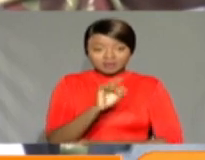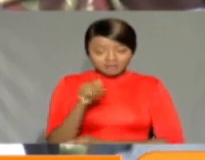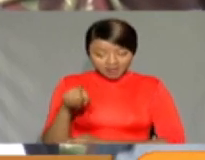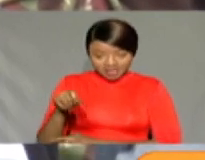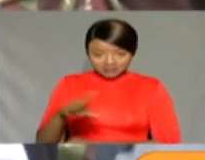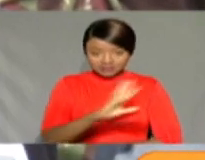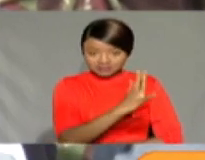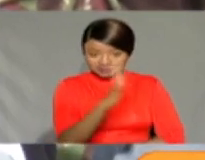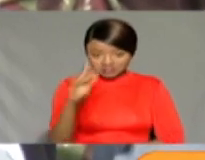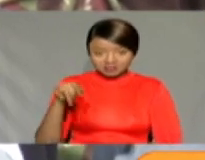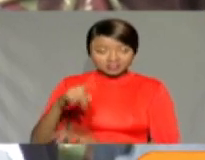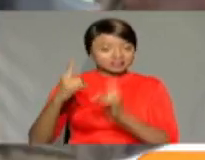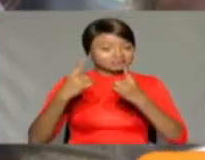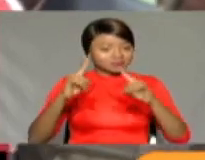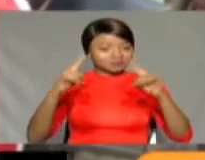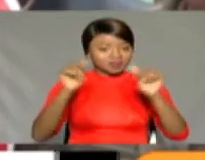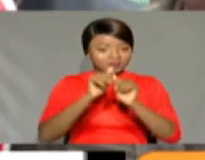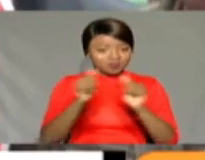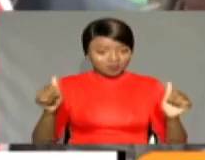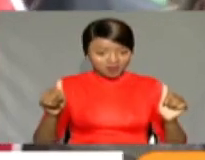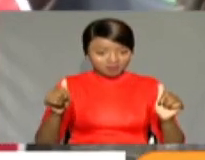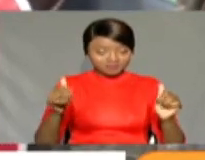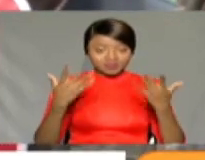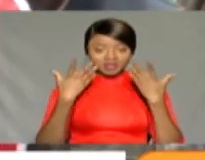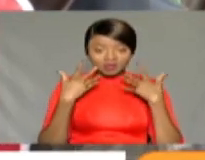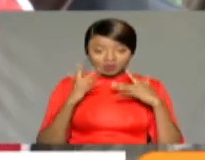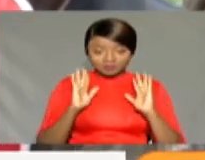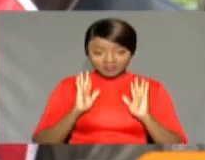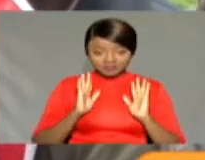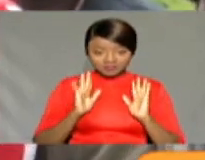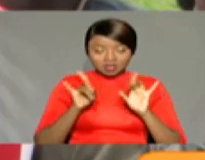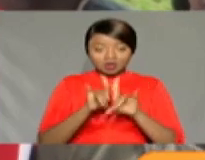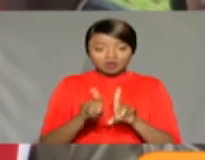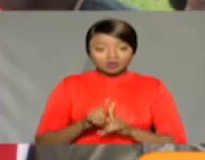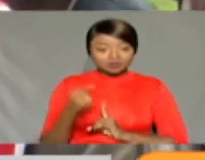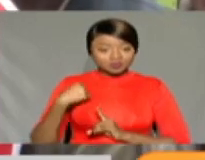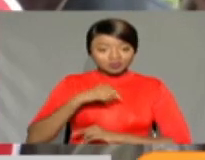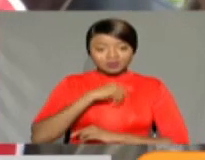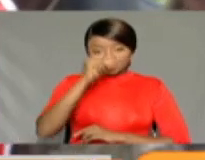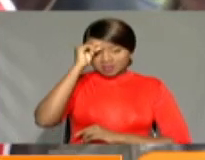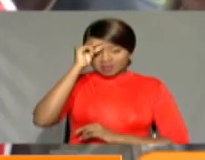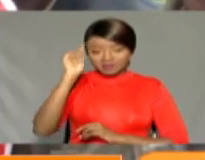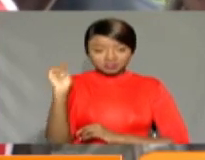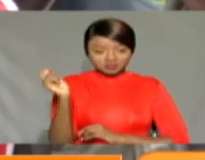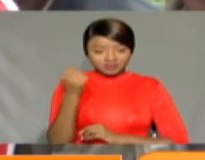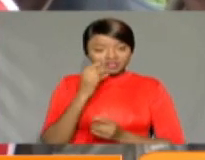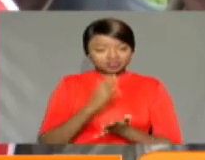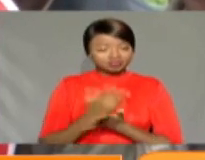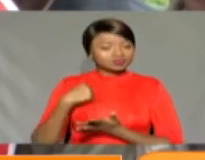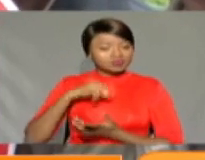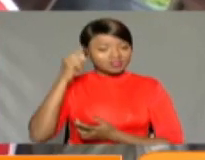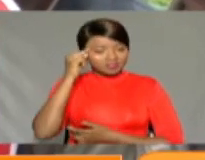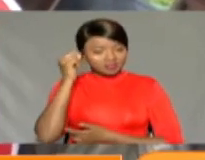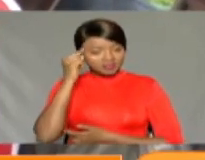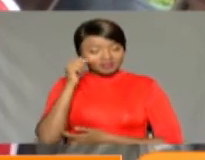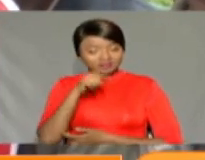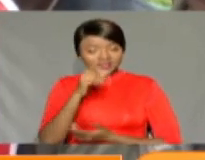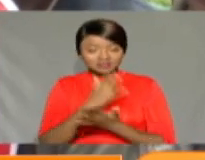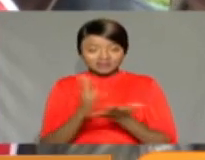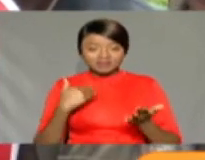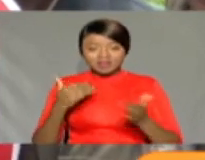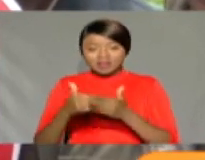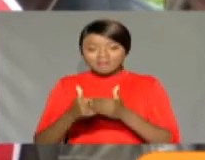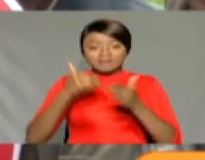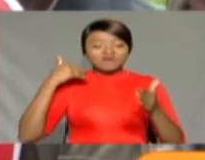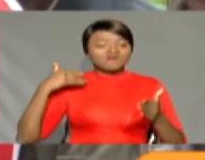been successful and completed. We are happy with what the government of Kenya is doing. This is something that was actually decided on by parliament